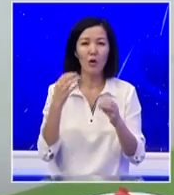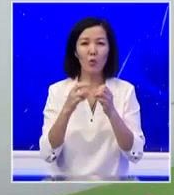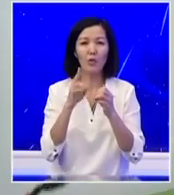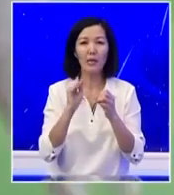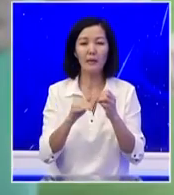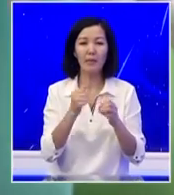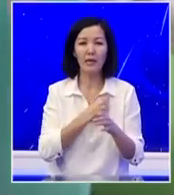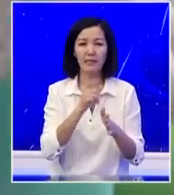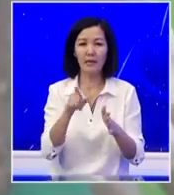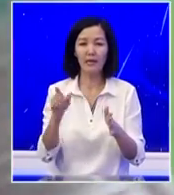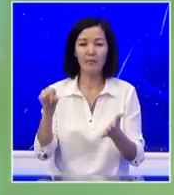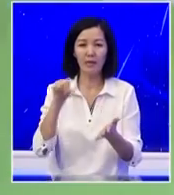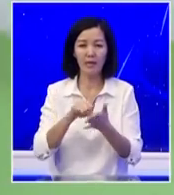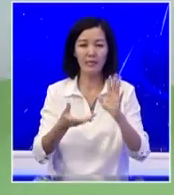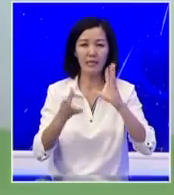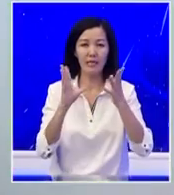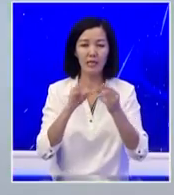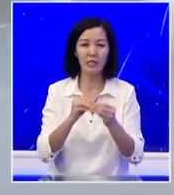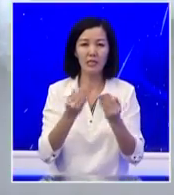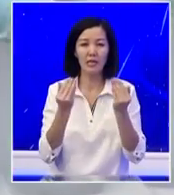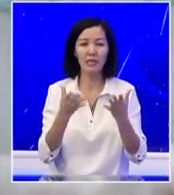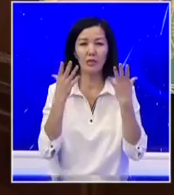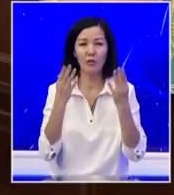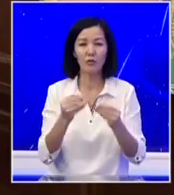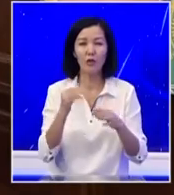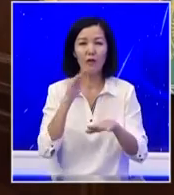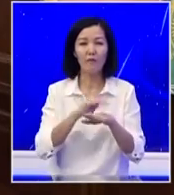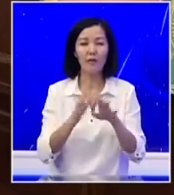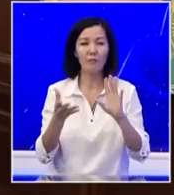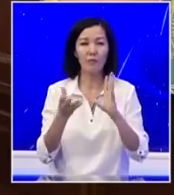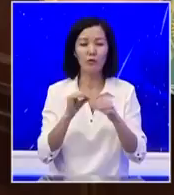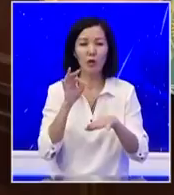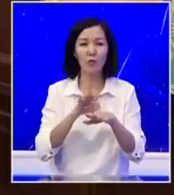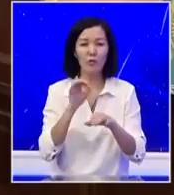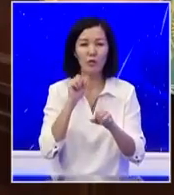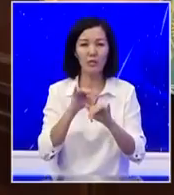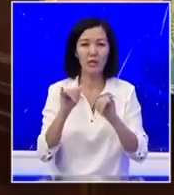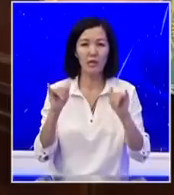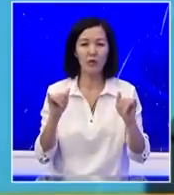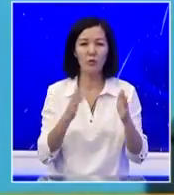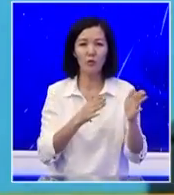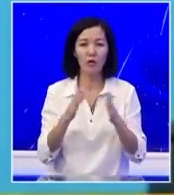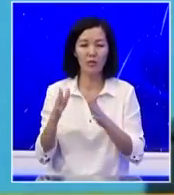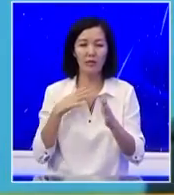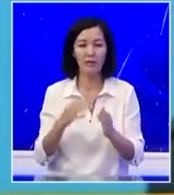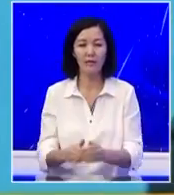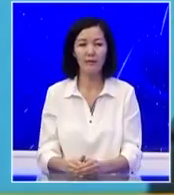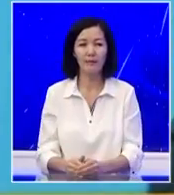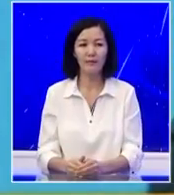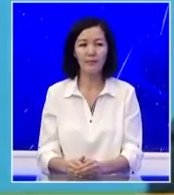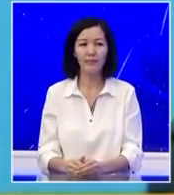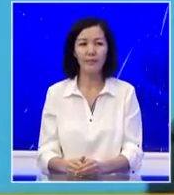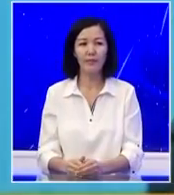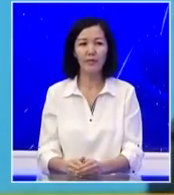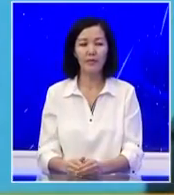мыңнан аса әскерилер қатысты. Нәтижесінде соңғы күндердегі дерекке сүйенсек, тәжді тажалдың таралу жағдайы тұрақталды.